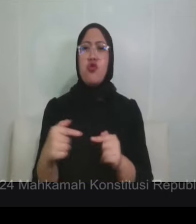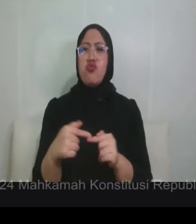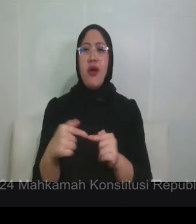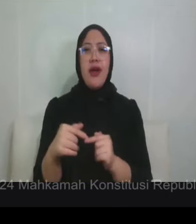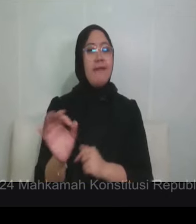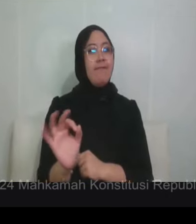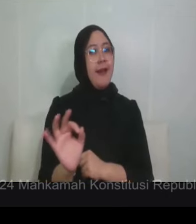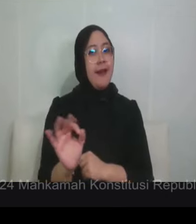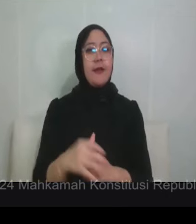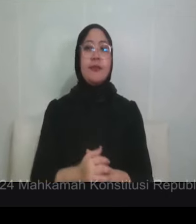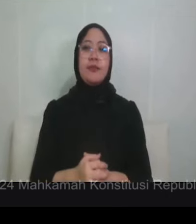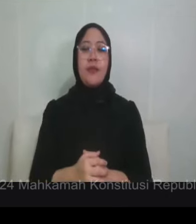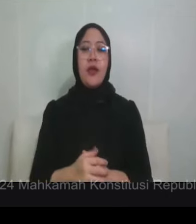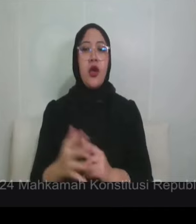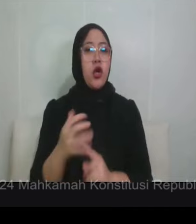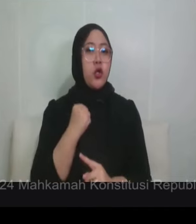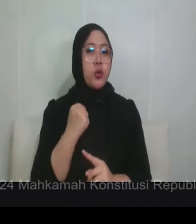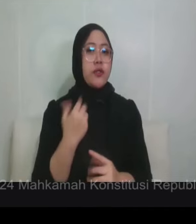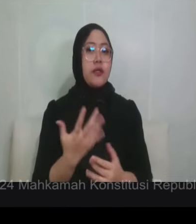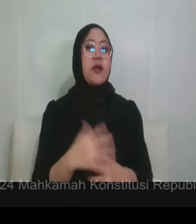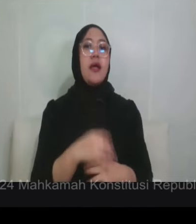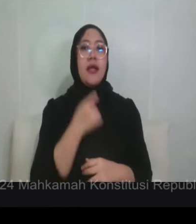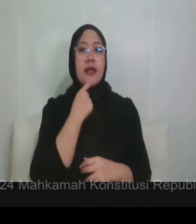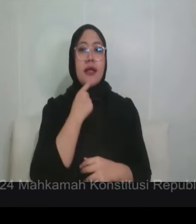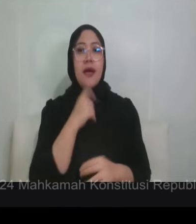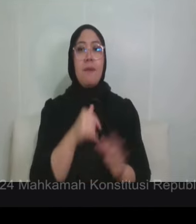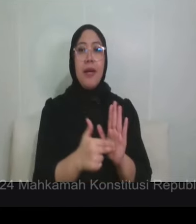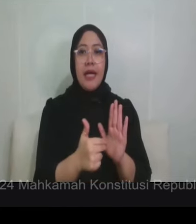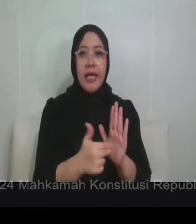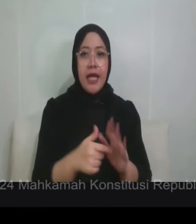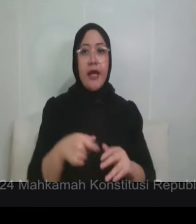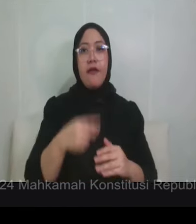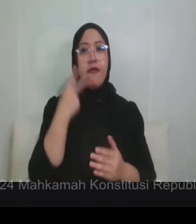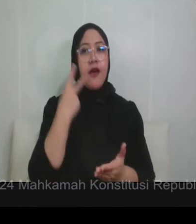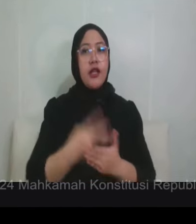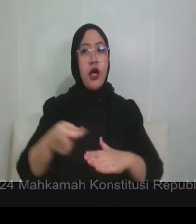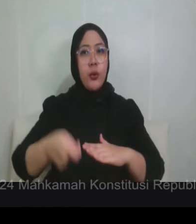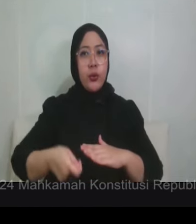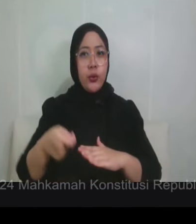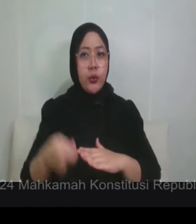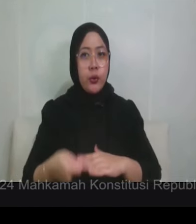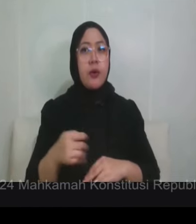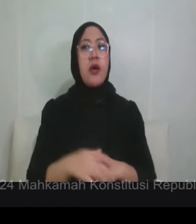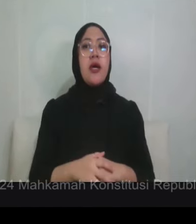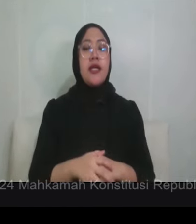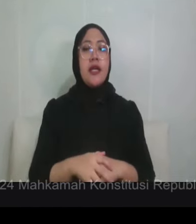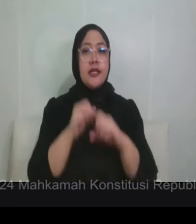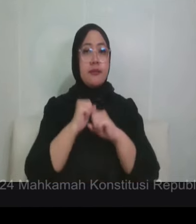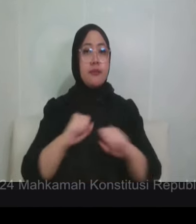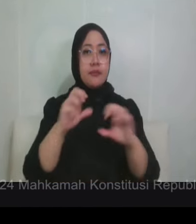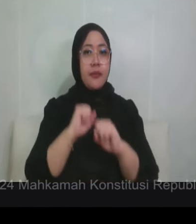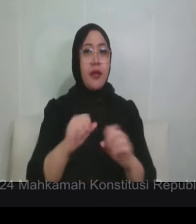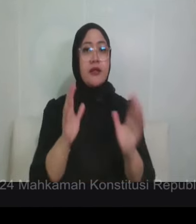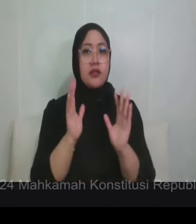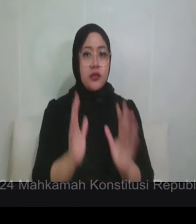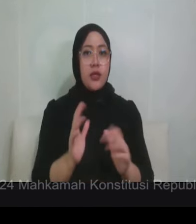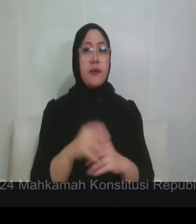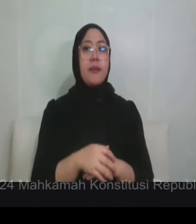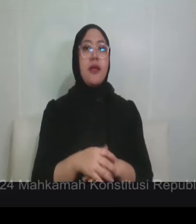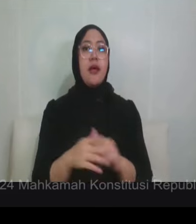relevansinya konklusi berdasarkan penilihan atas fakta hukum fakta dan hukum sebagaim diuraikan di atas mahkamah